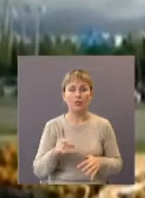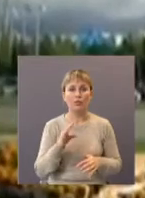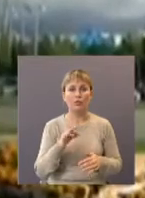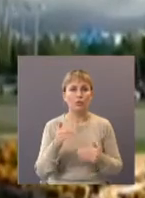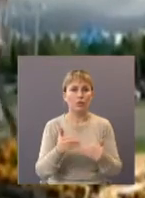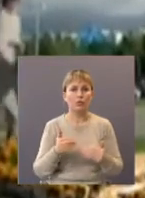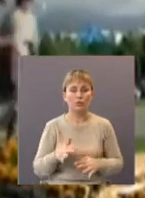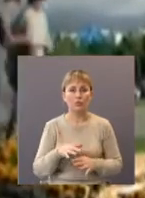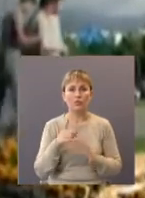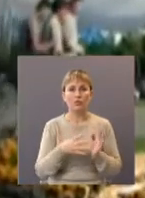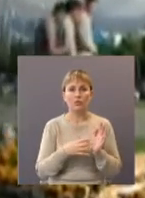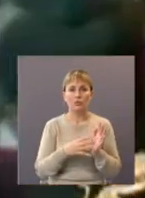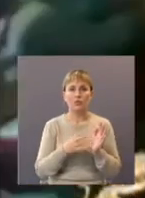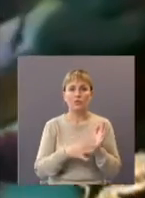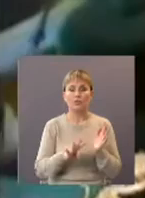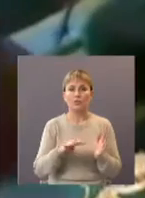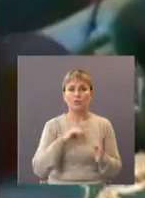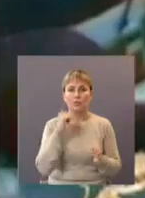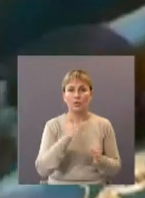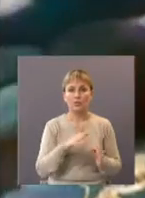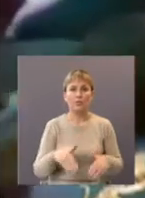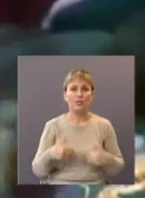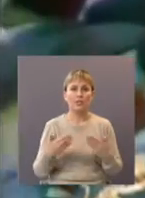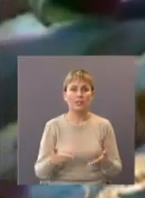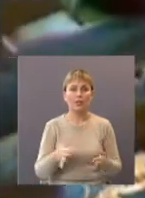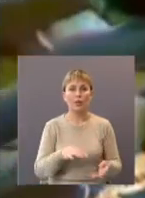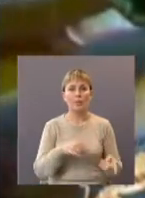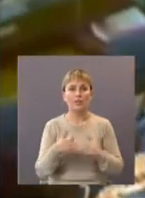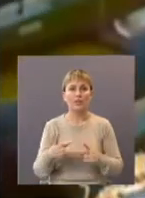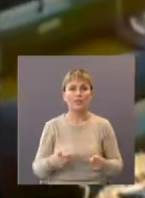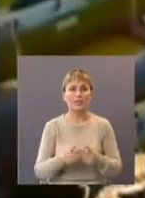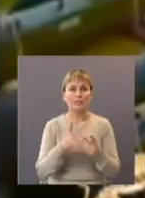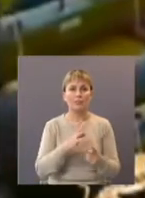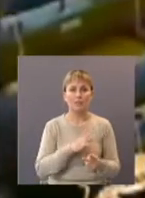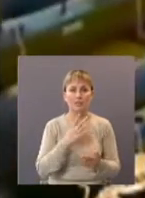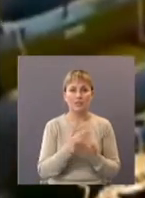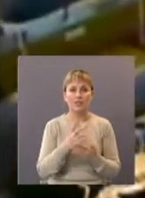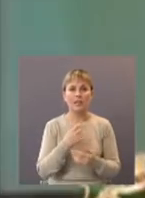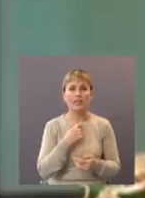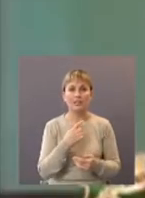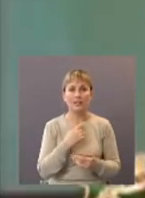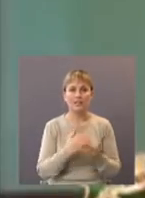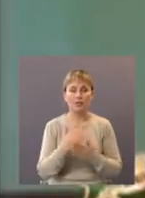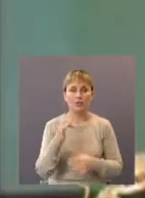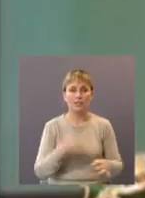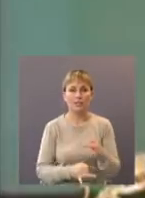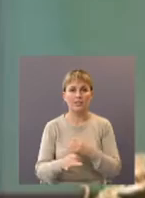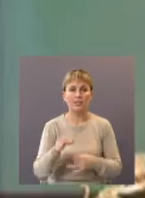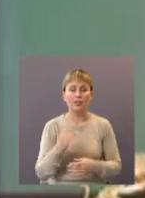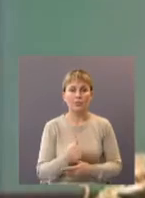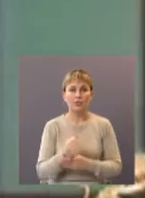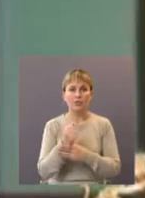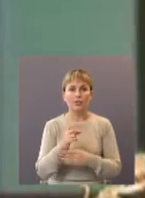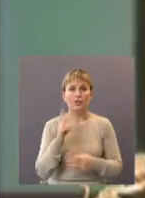не отступал. В 1994 году предложение о переносе столицы было выдвинуто на голосование Верховного Совета. Его